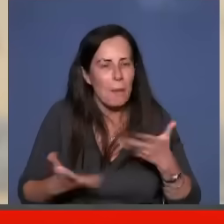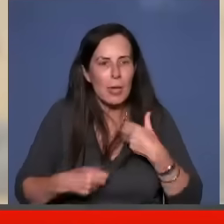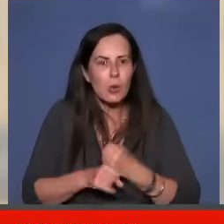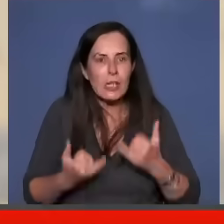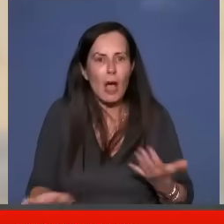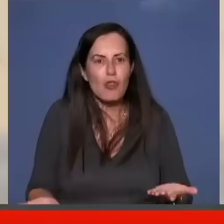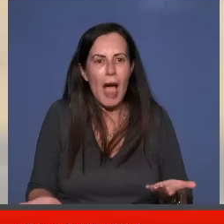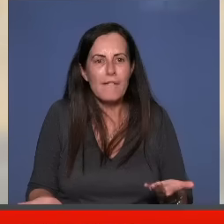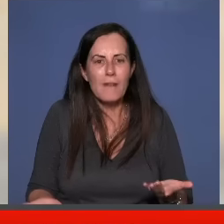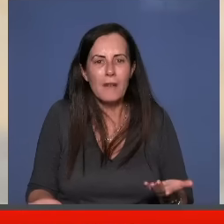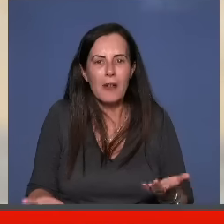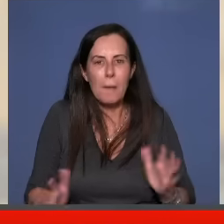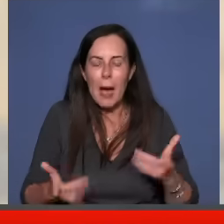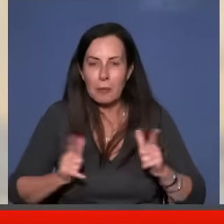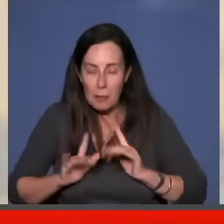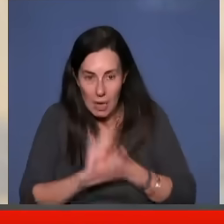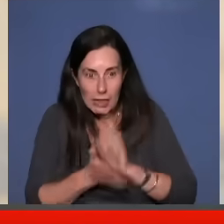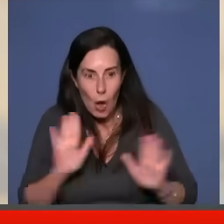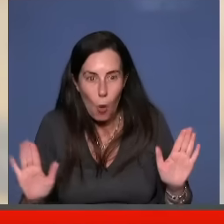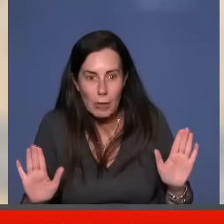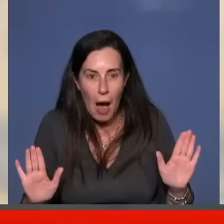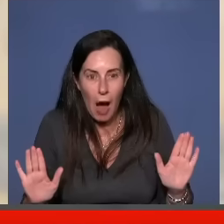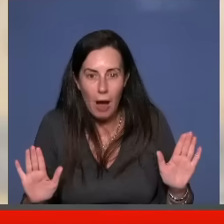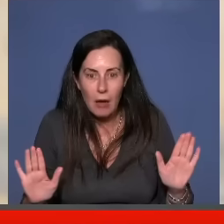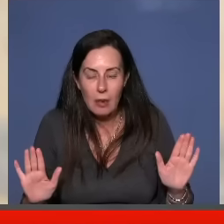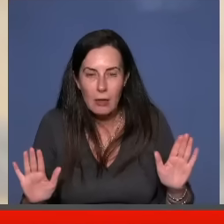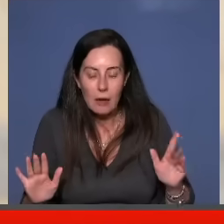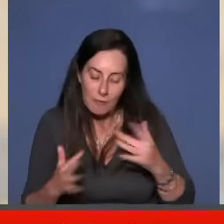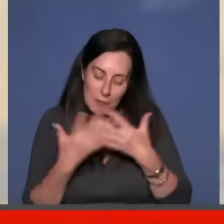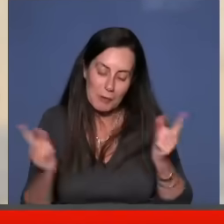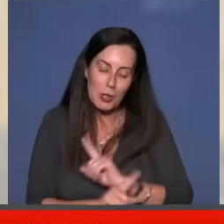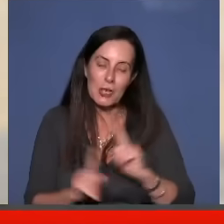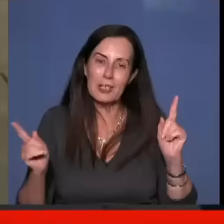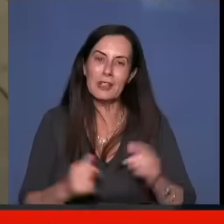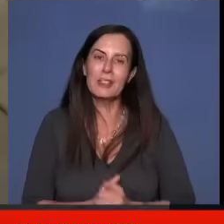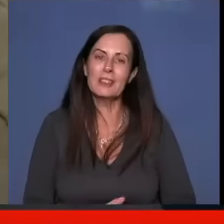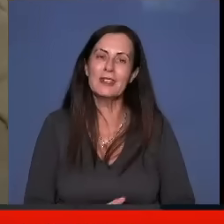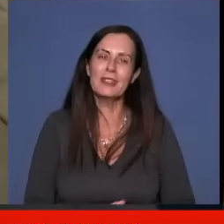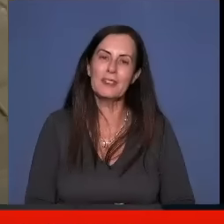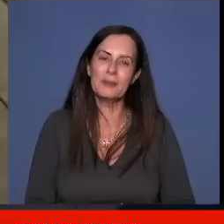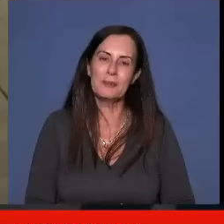מכאן? למה אני מחכה? מה זהו, נגמר? ואז מסתבר שלא.